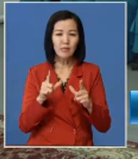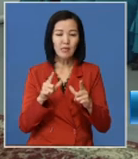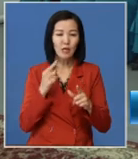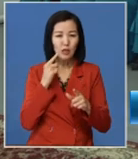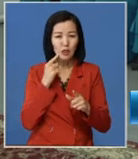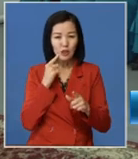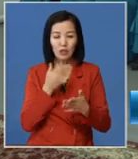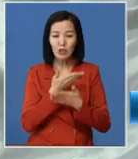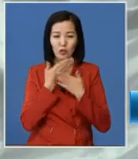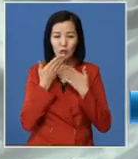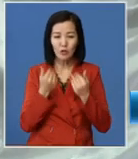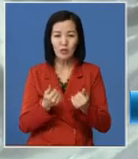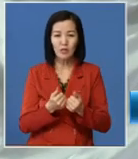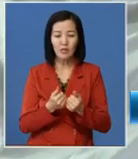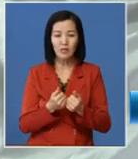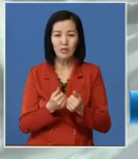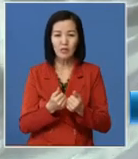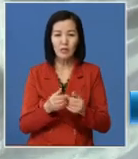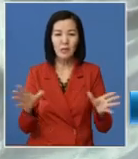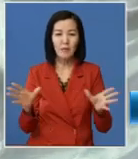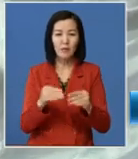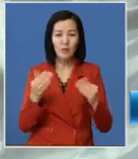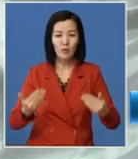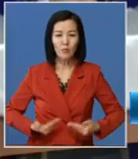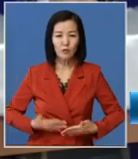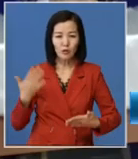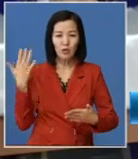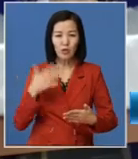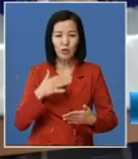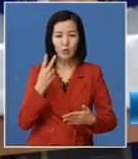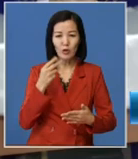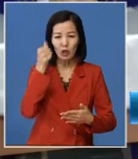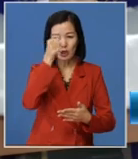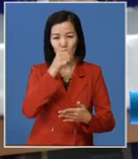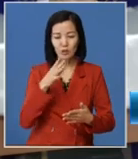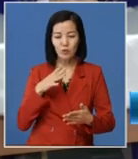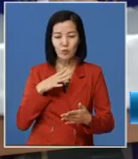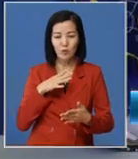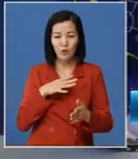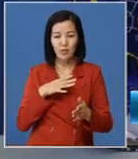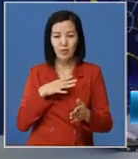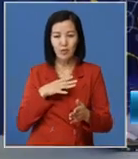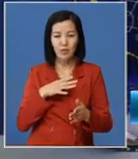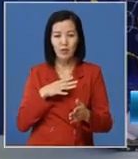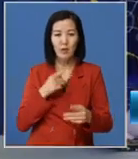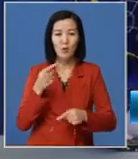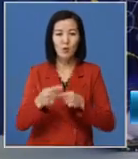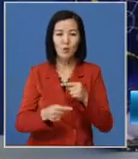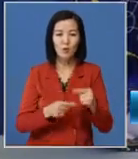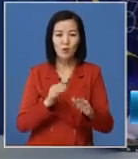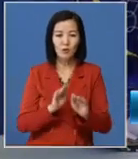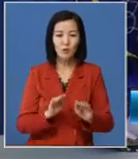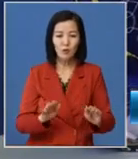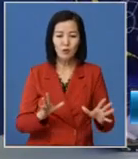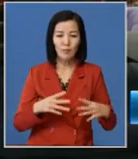пен сыйластықтың арқасында жұптарының жазылмай келе жатқанына биыл 52 жылдан асыпты. Үбірлі-шүбірлі болып, немере